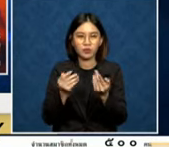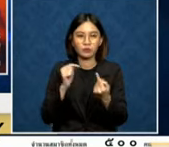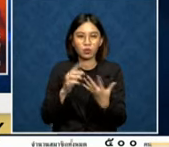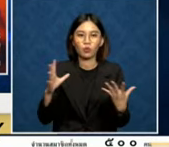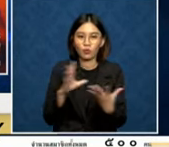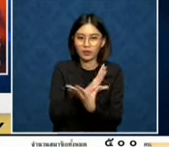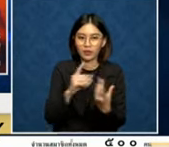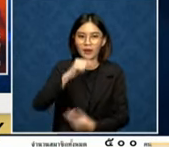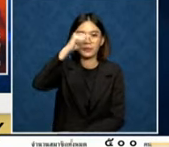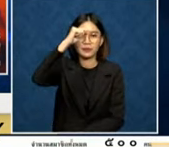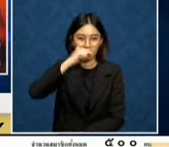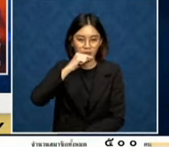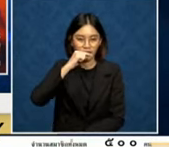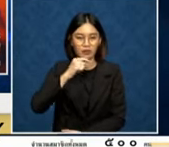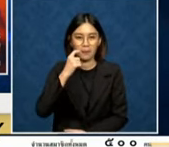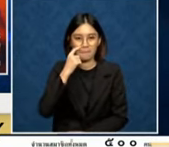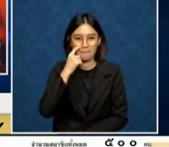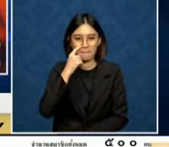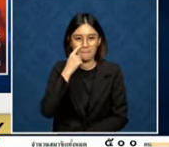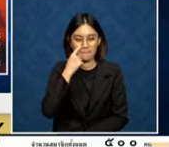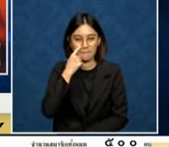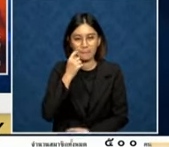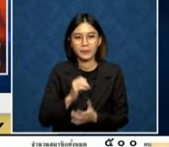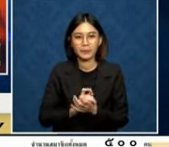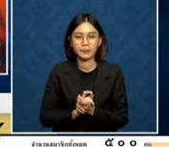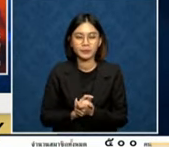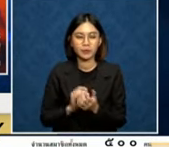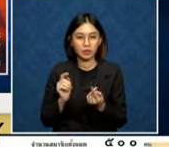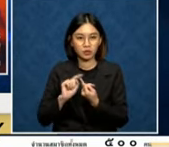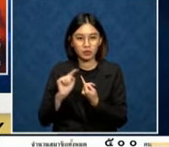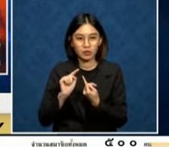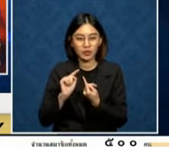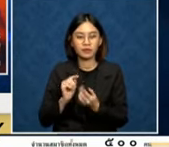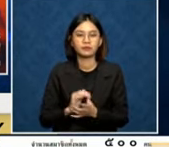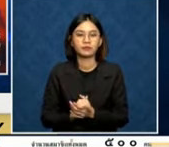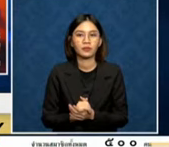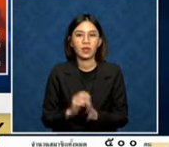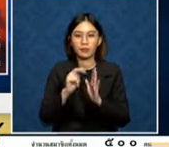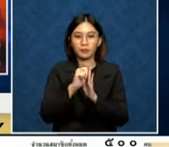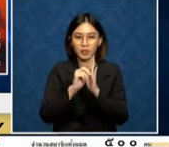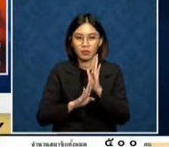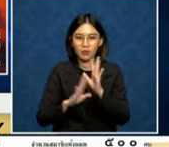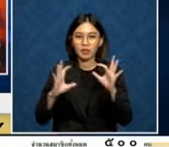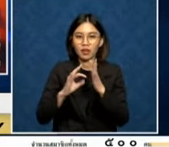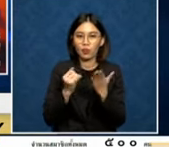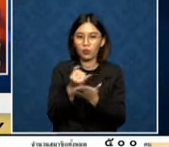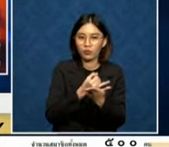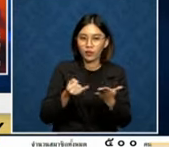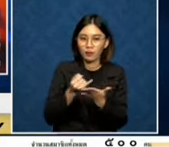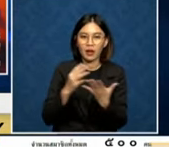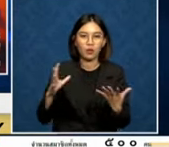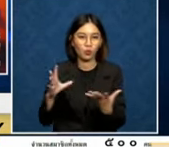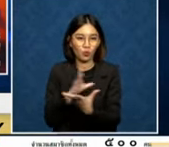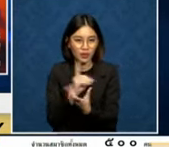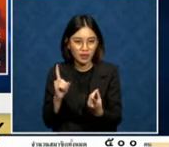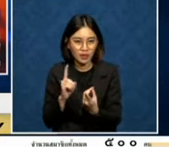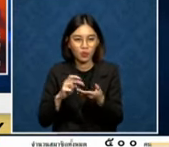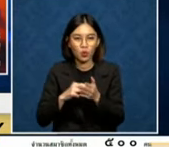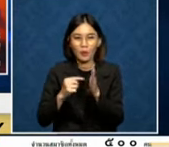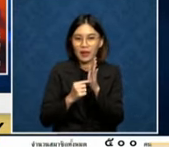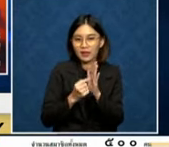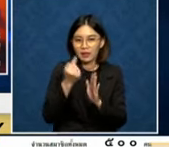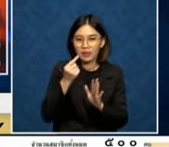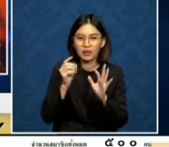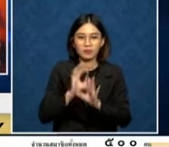วัฒนธรรมไทยนั่นเองครับที่เป็น Soft Powerนะครับด้านศิลปะและวัฒนธรรมเนี่ยจะเป็นกุญแจนะครับ